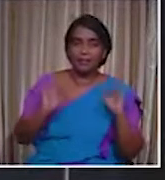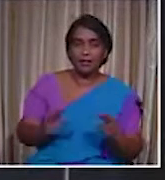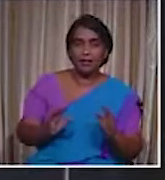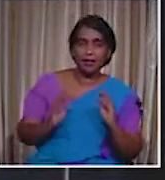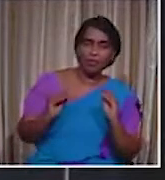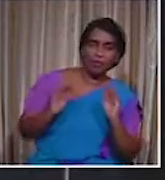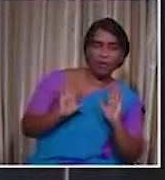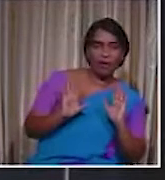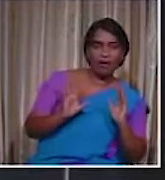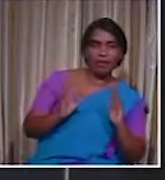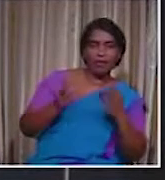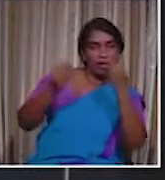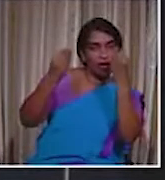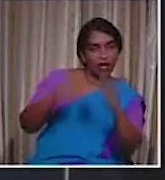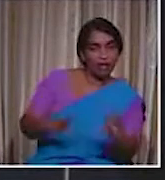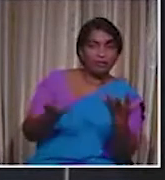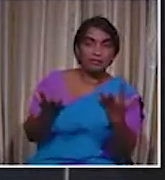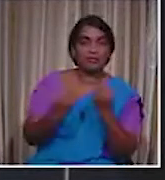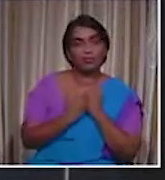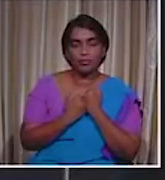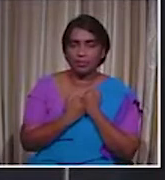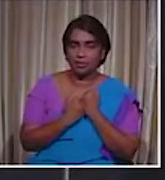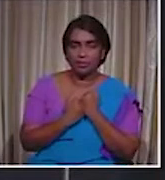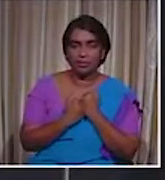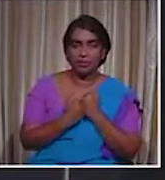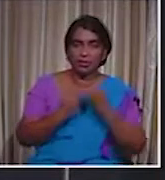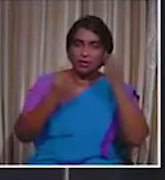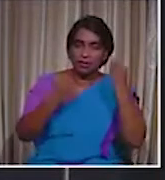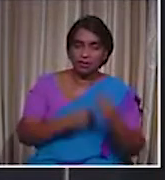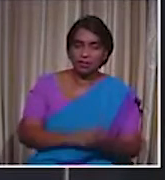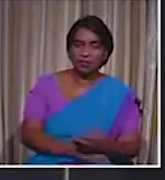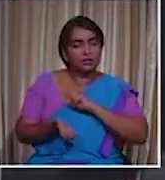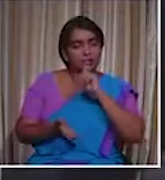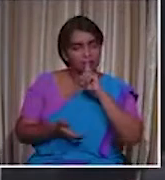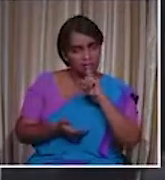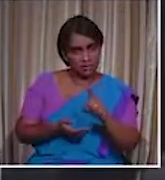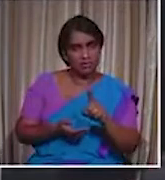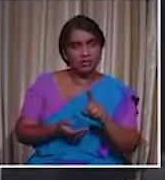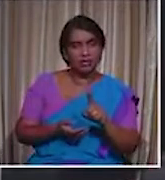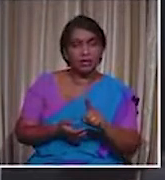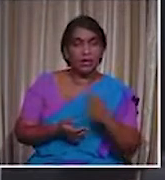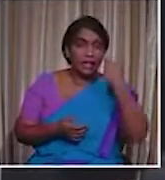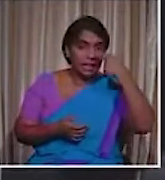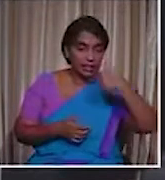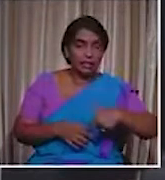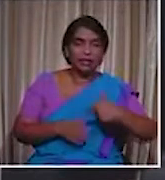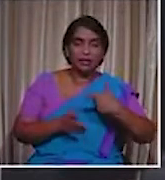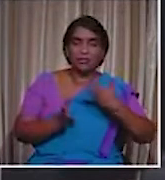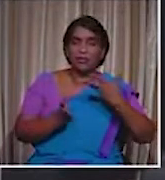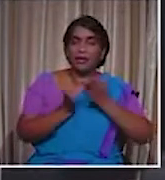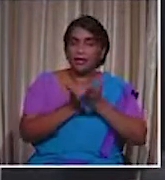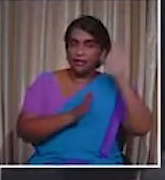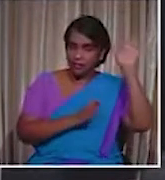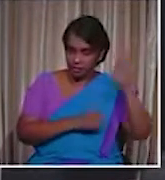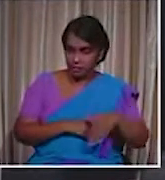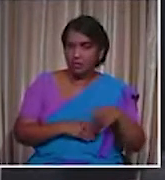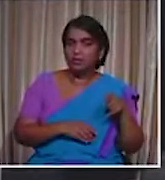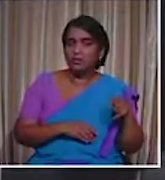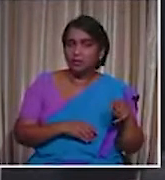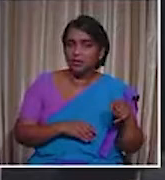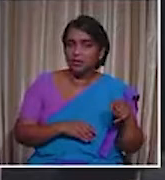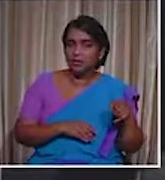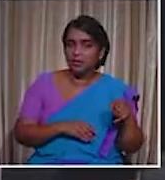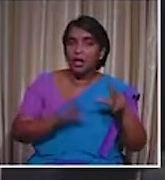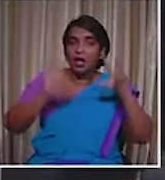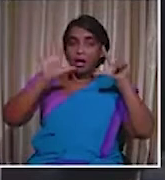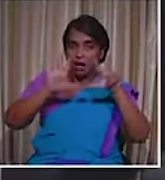පොඩ්ඩක් ඉඳලා මේක වට්ටලාම ගමු මචං ගේ වට්ටමවන් කරයි බම්බුවා තෙල් නැව් වෙනවා තෙල් නැව් වෙනවා කරු කතානාගතුනි